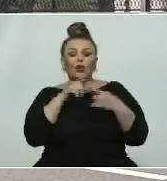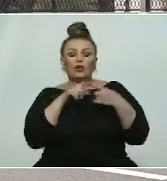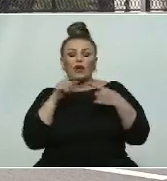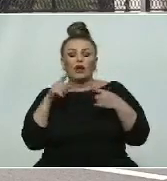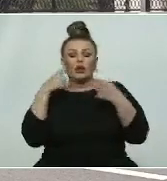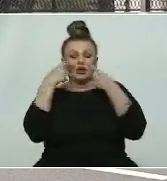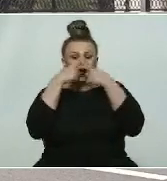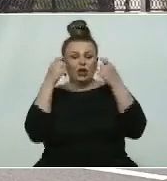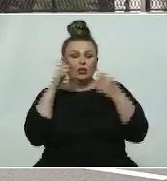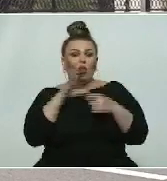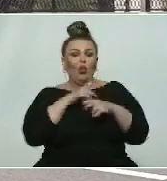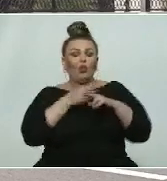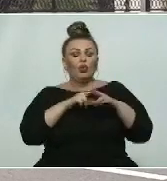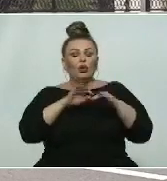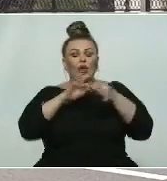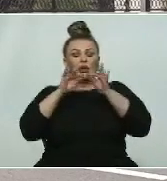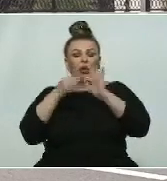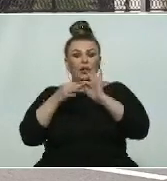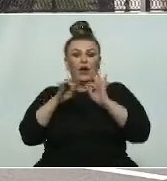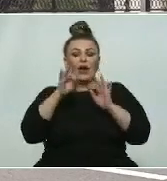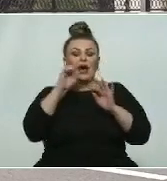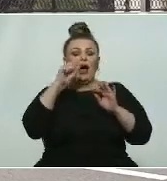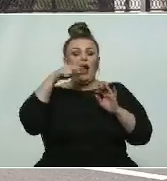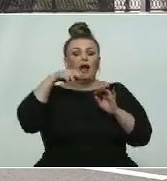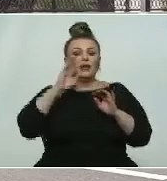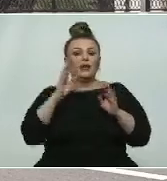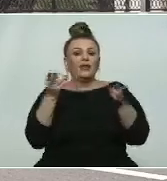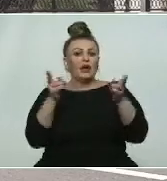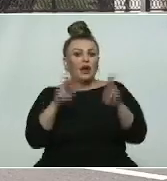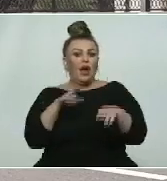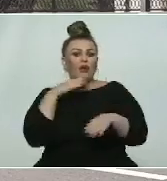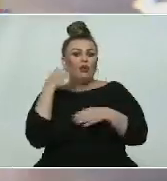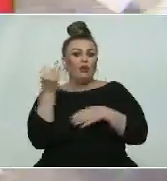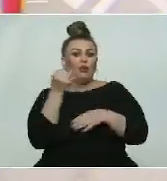çatdırmaq istədiklərim bunlardan ibarət idi. Realda qalın.